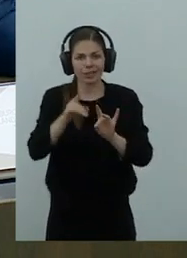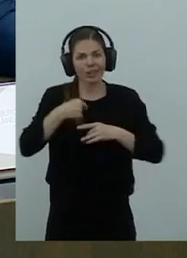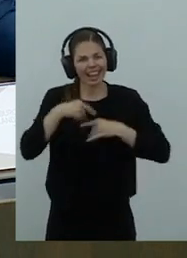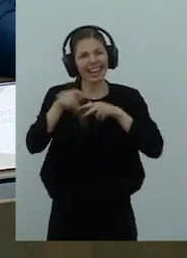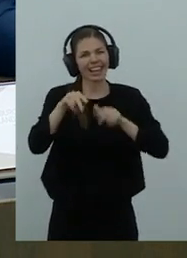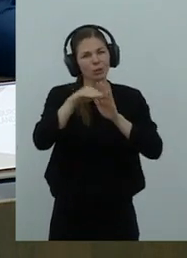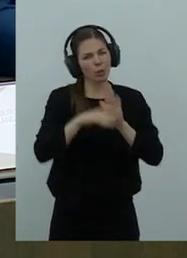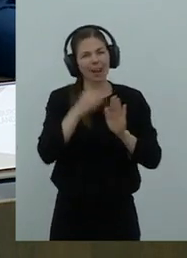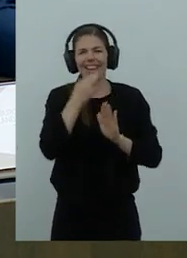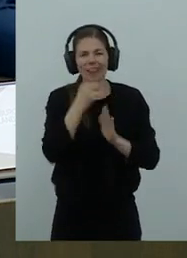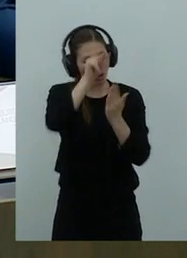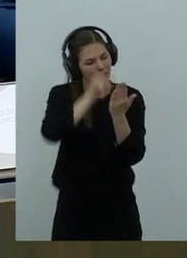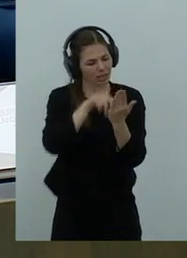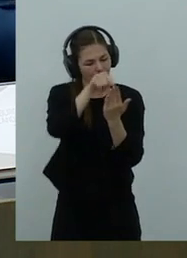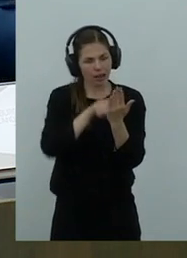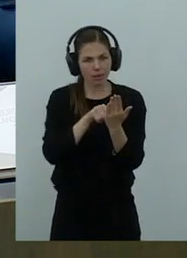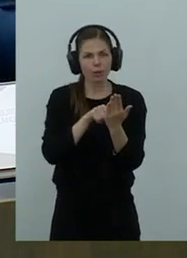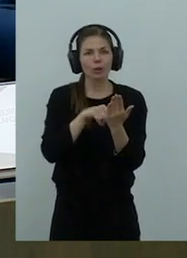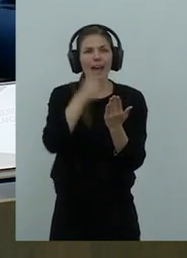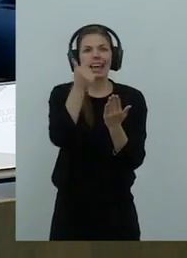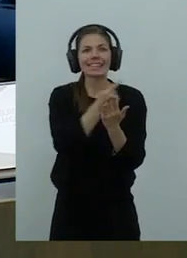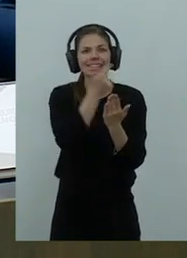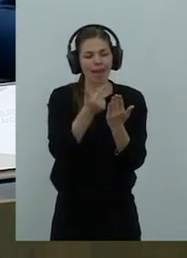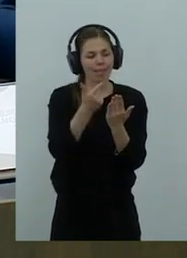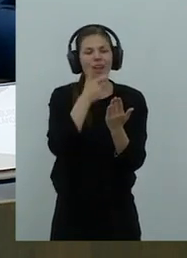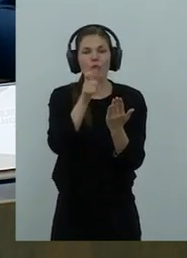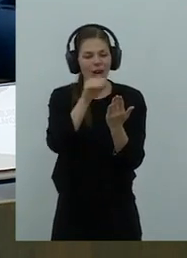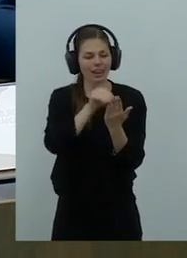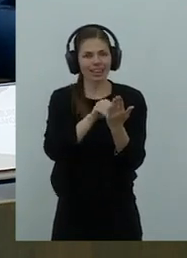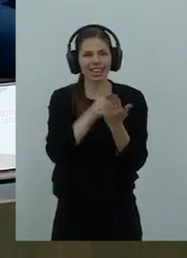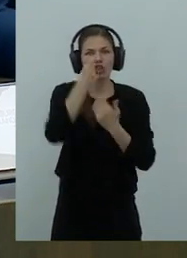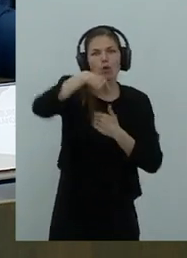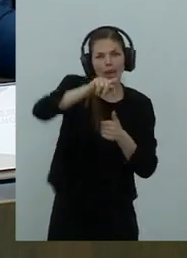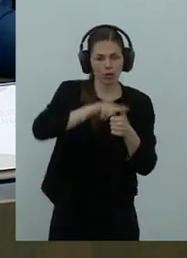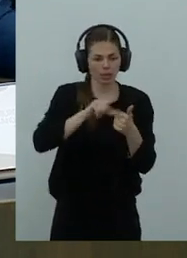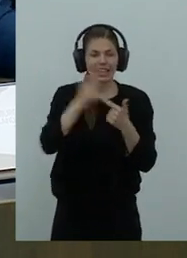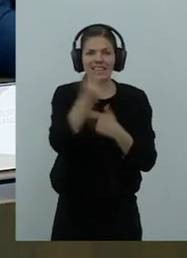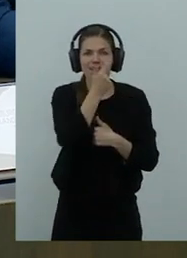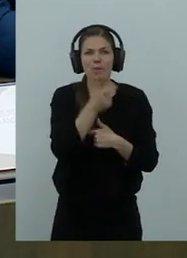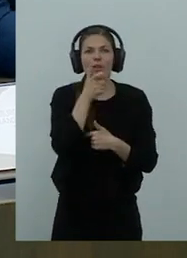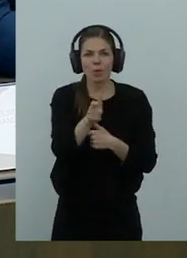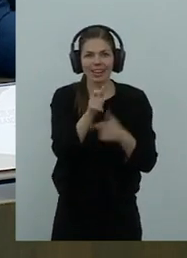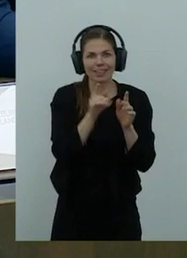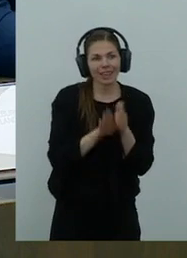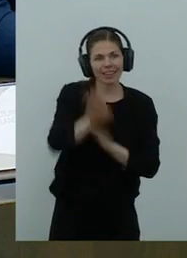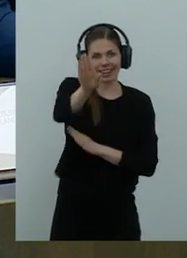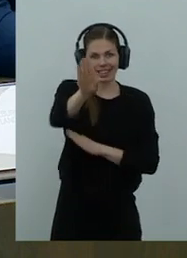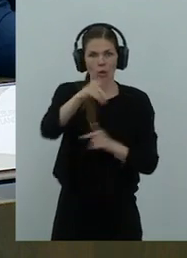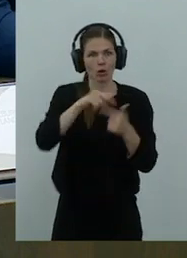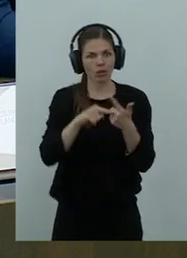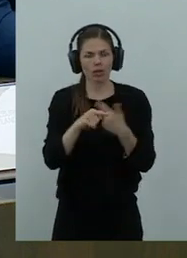kommt sage und schreibe 2-mal das Wort Teuerung vor, 2-mal das Wort Inflation und das ist zu wenig. Kein